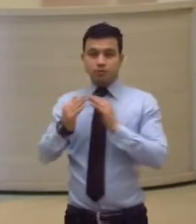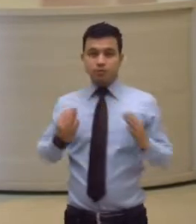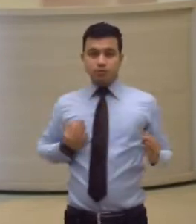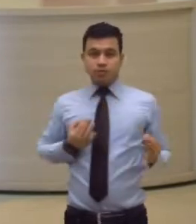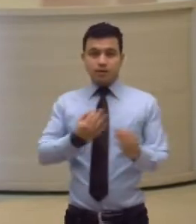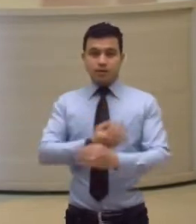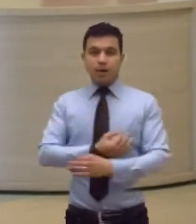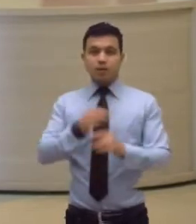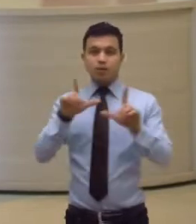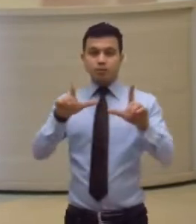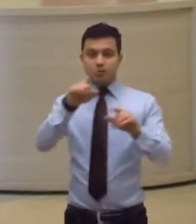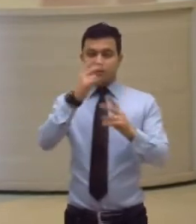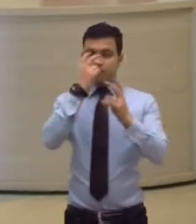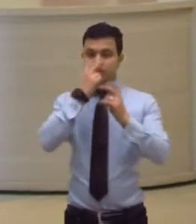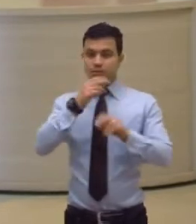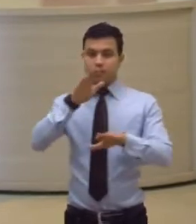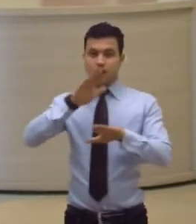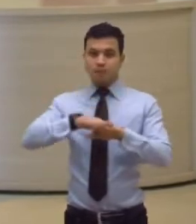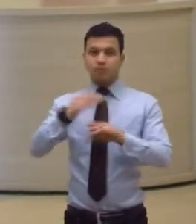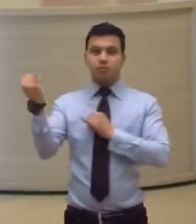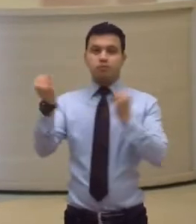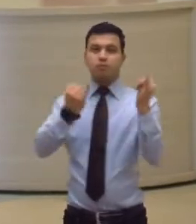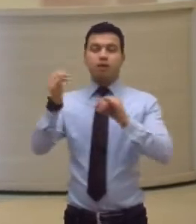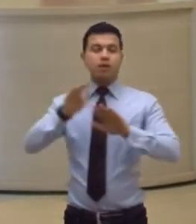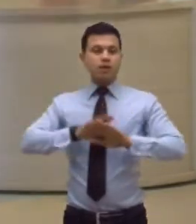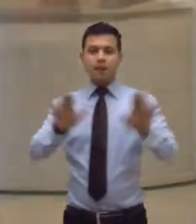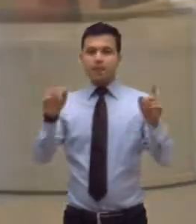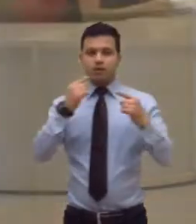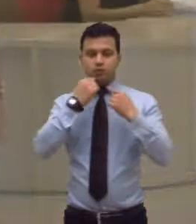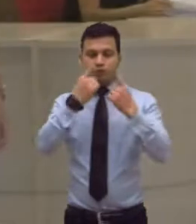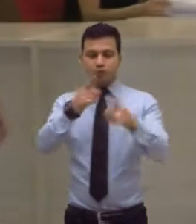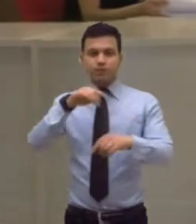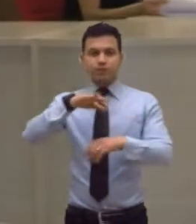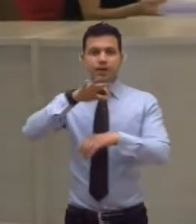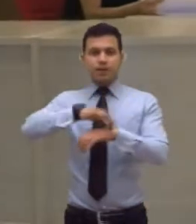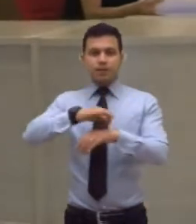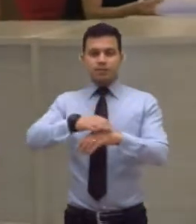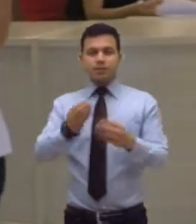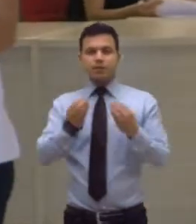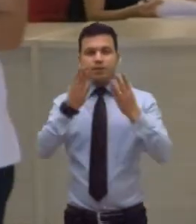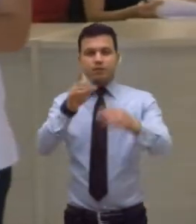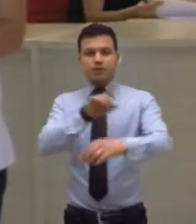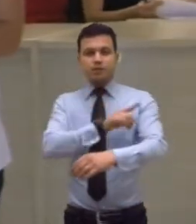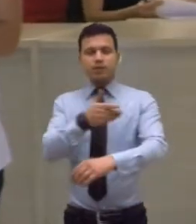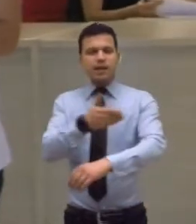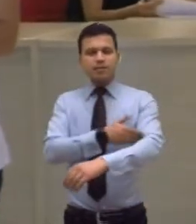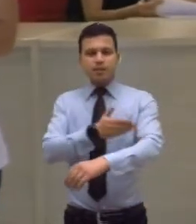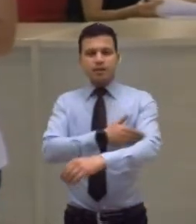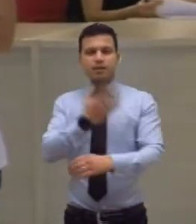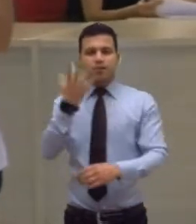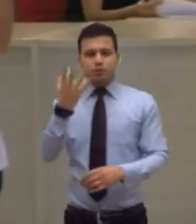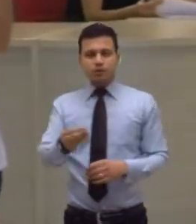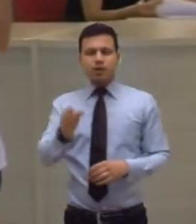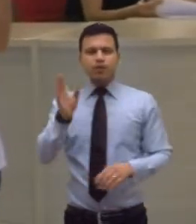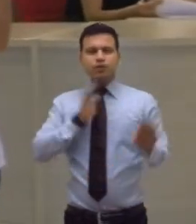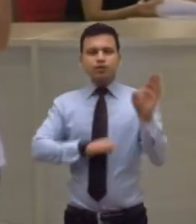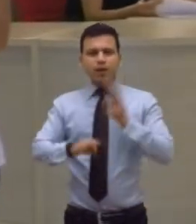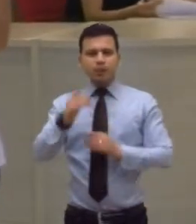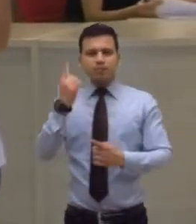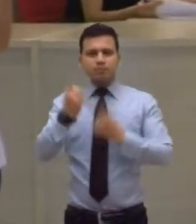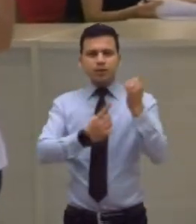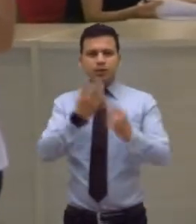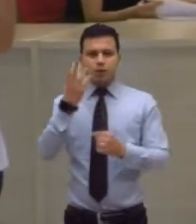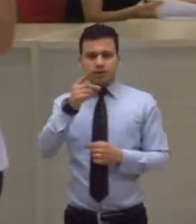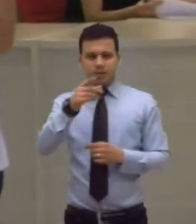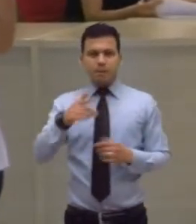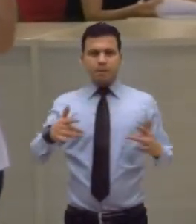ve saygı çerçevesinde davranmaya özen göstermenizi rica ediyoruz. Hastanemizde verdiğimiz hizmetlerle ilgili şikayet,